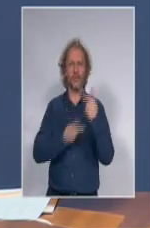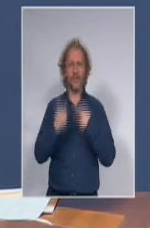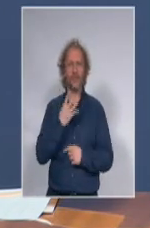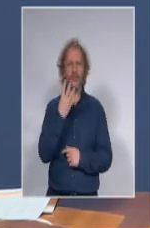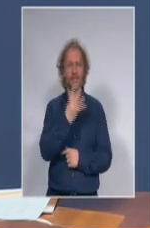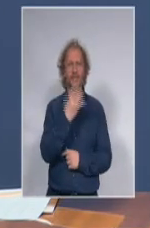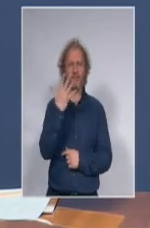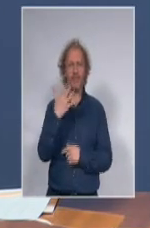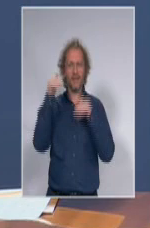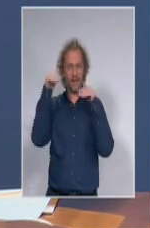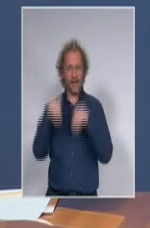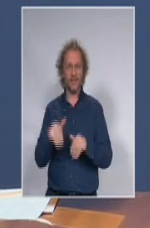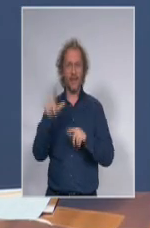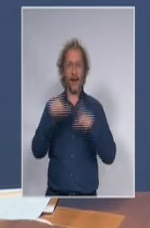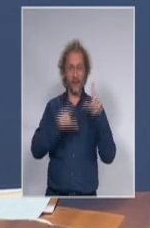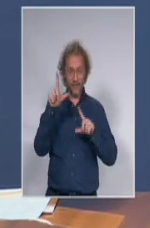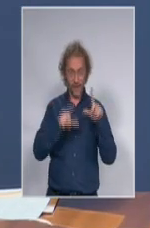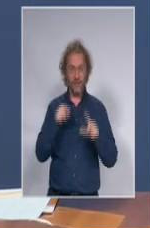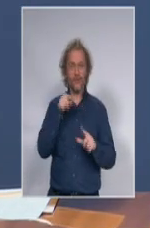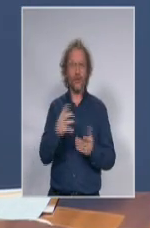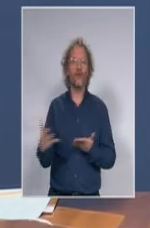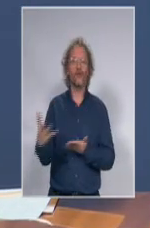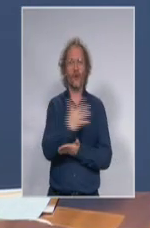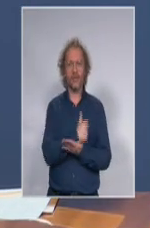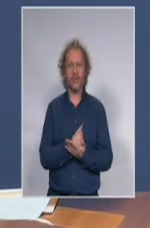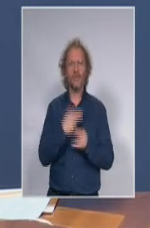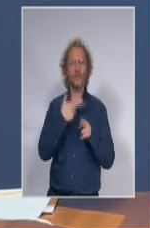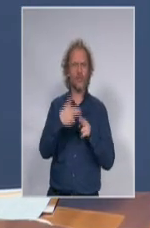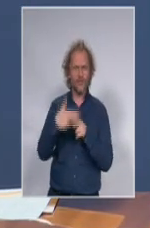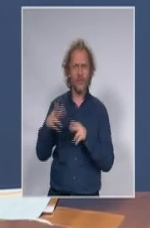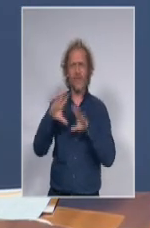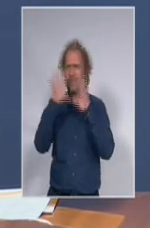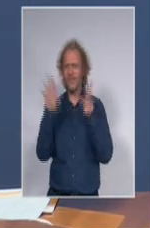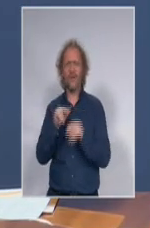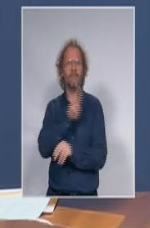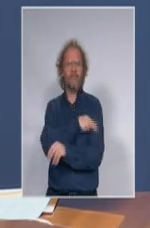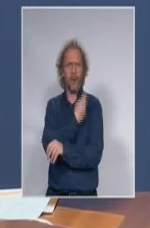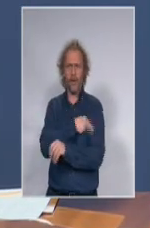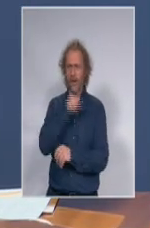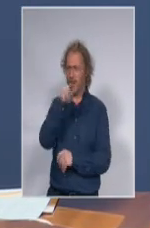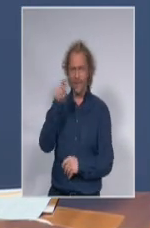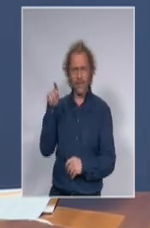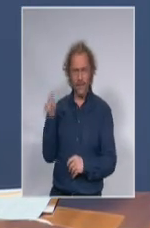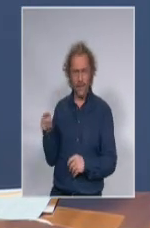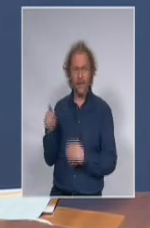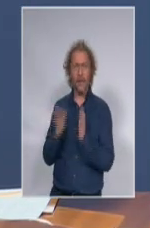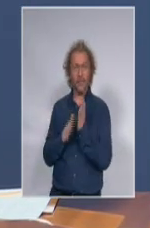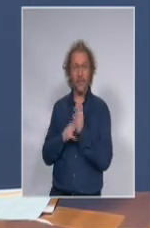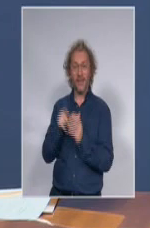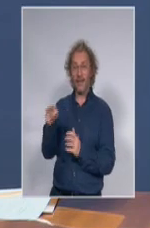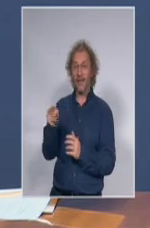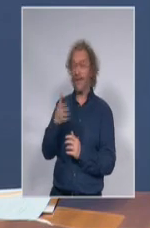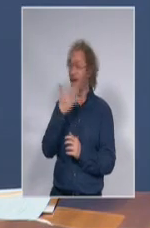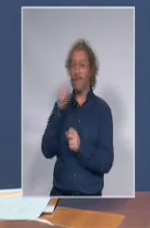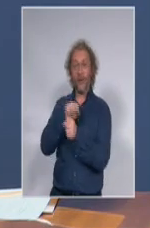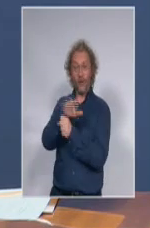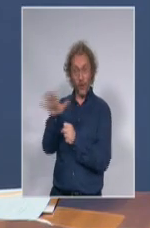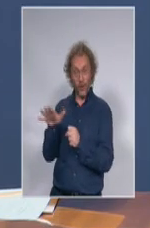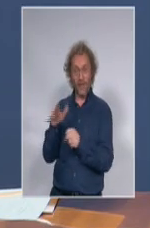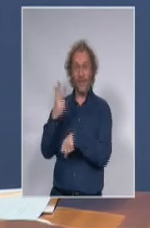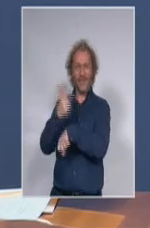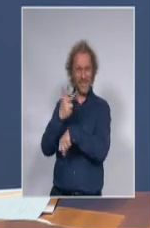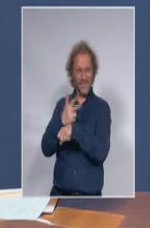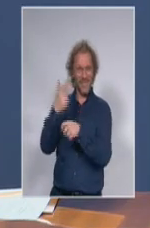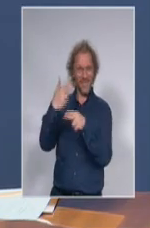ćemo da čistimo i dezinfikujemo sve bolnice i tamo gde nema korone na svaka 3 sata, tamo gde ima korone na svakih sat